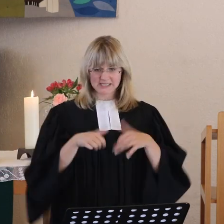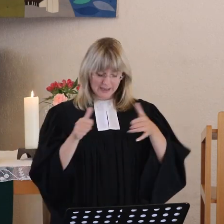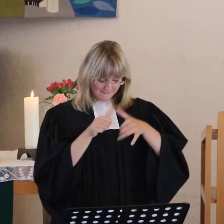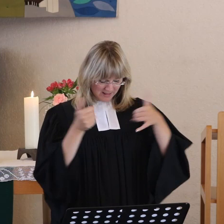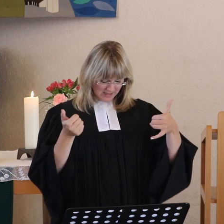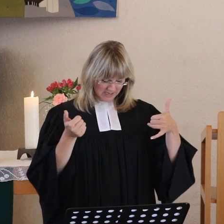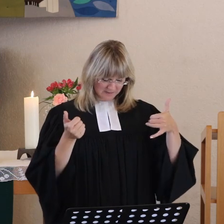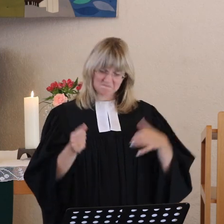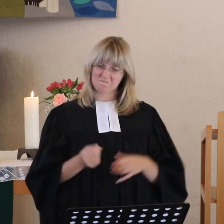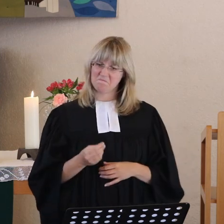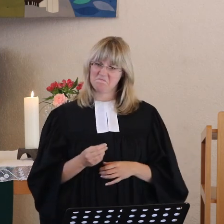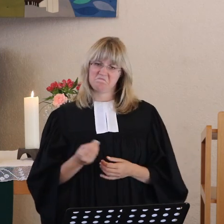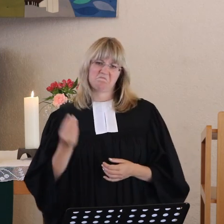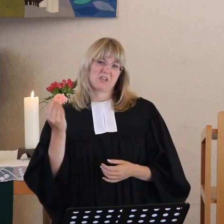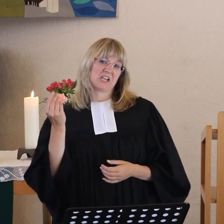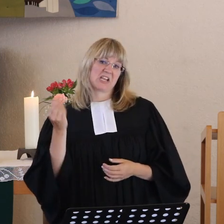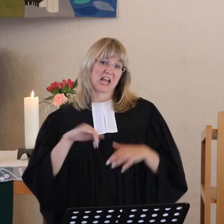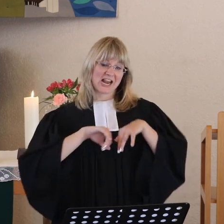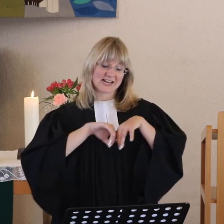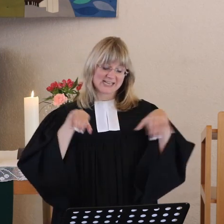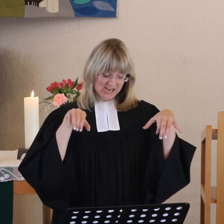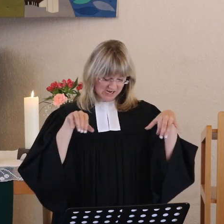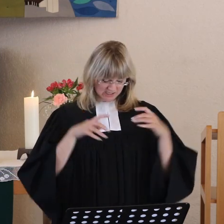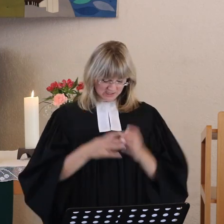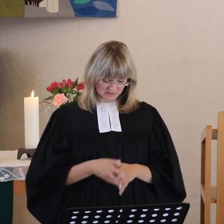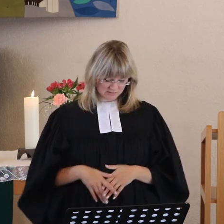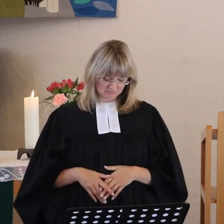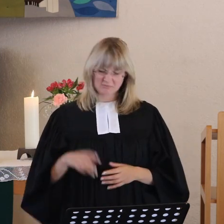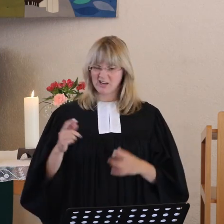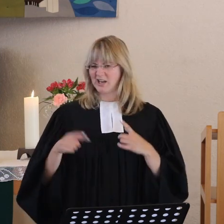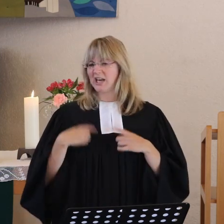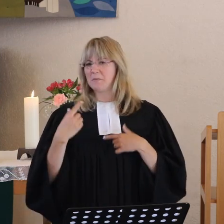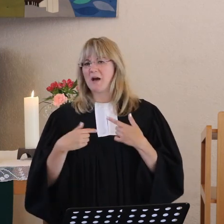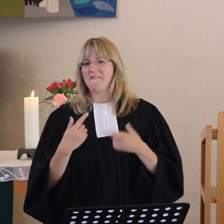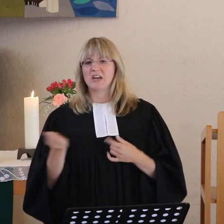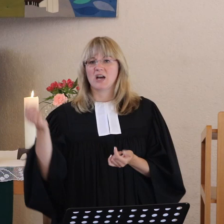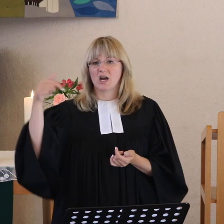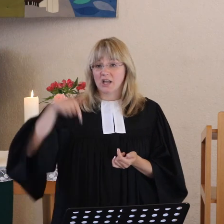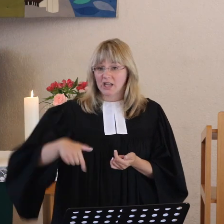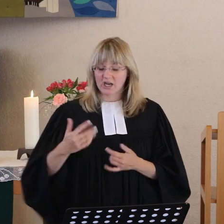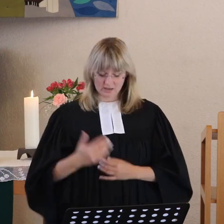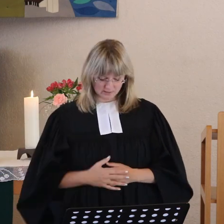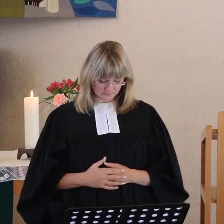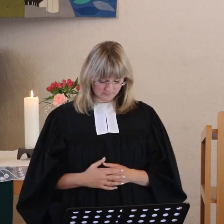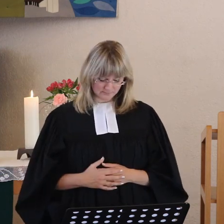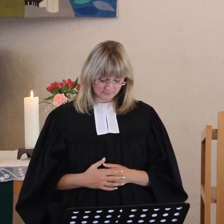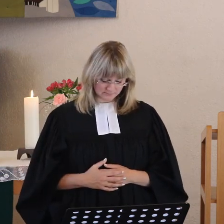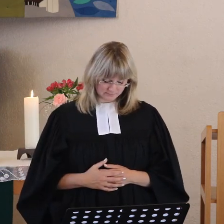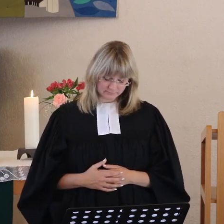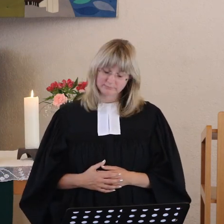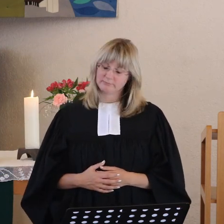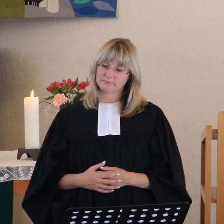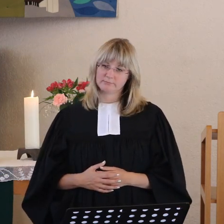Die Zeit der Hippie-Kommunen ist Vergangenheit. Aber die Idee, gemeinsam